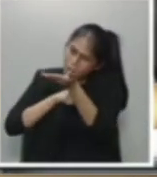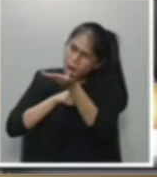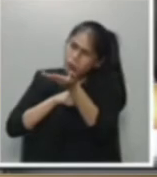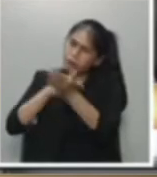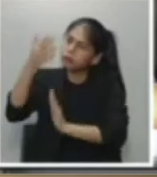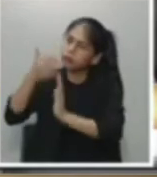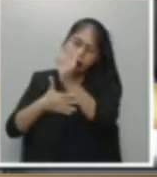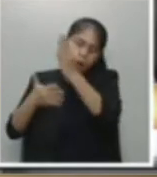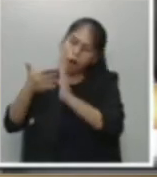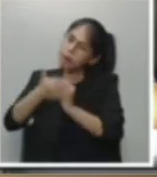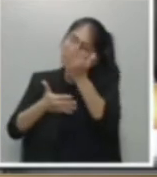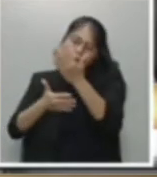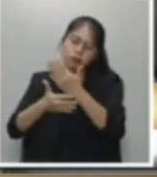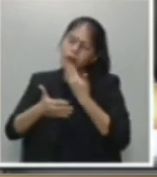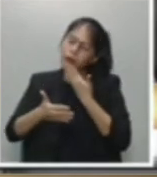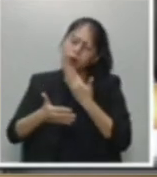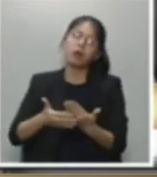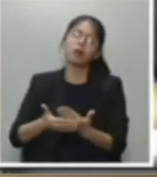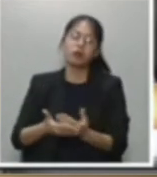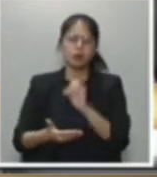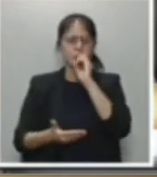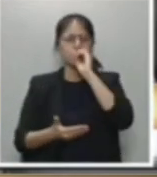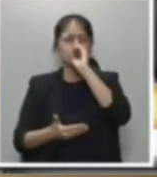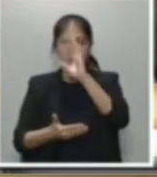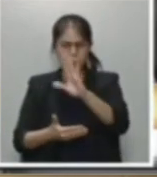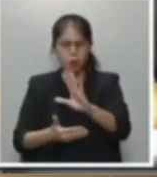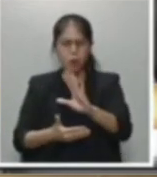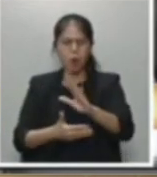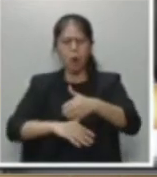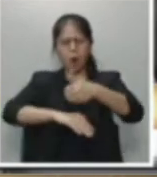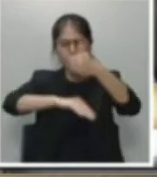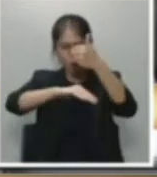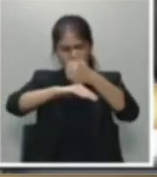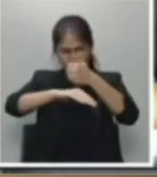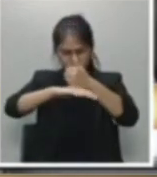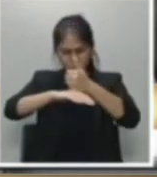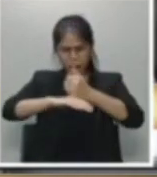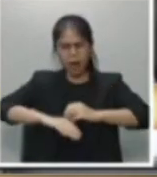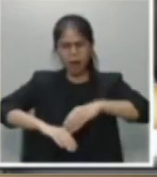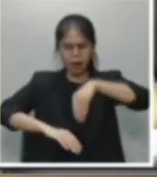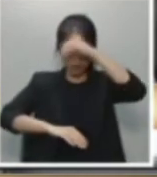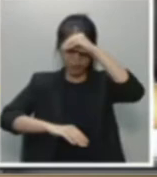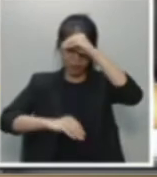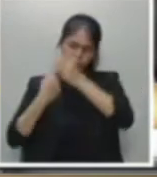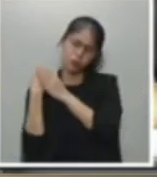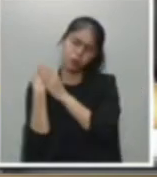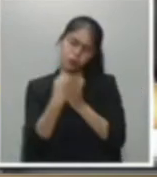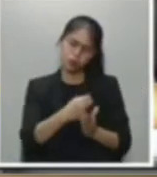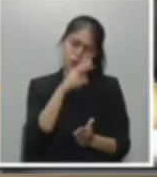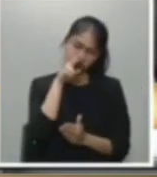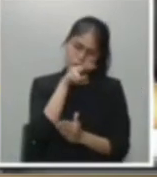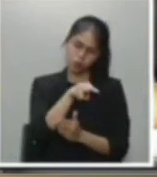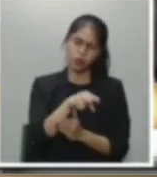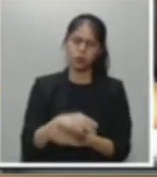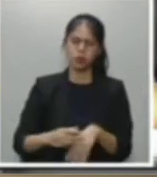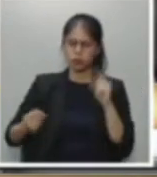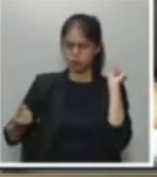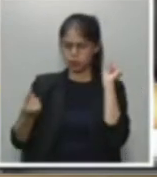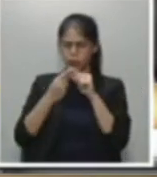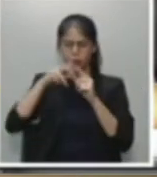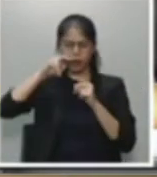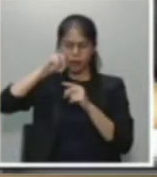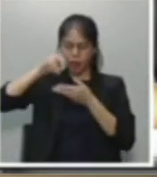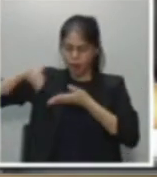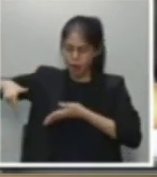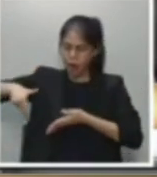นะครับก็ขอฝากท่านประธานผ่านไปยังรัฐมนตรีว่าการกระทรวงศึกษาธิการเรื่องที่2ครับต้นน้ำชีก่อเกิดก